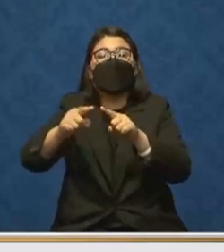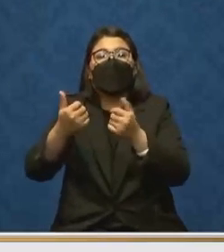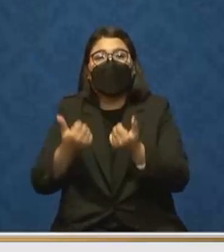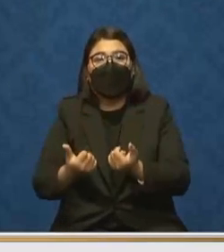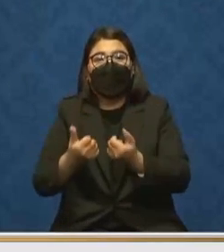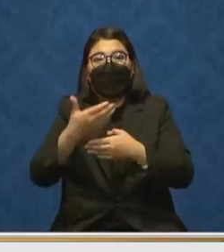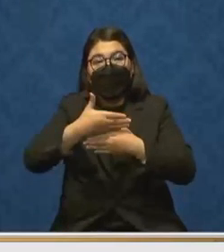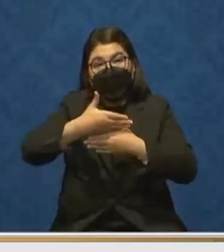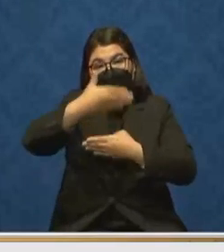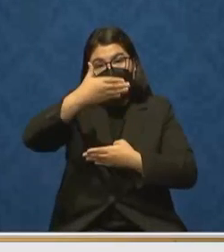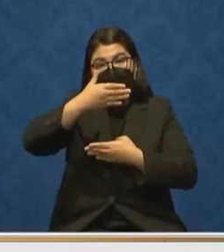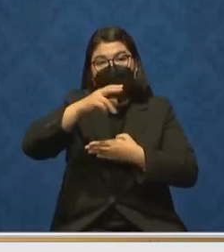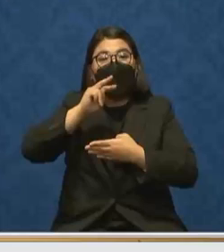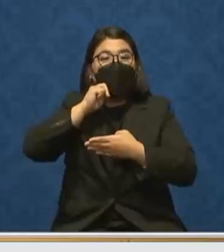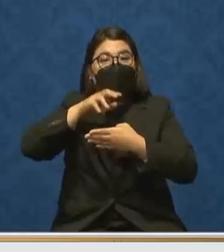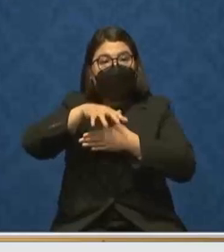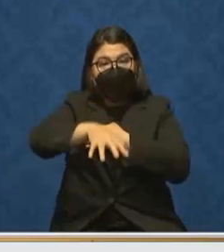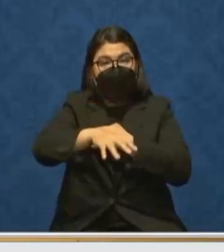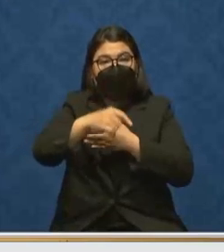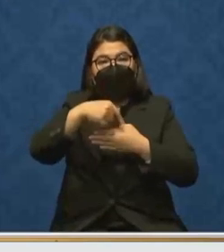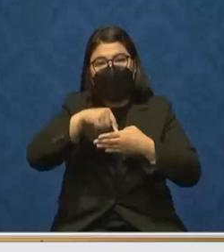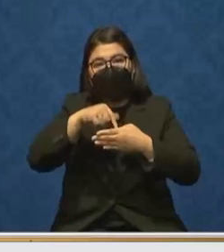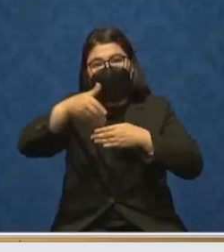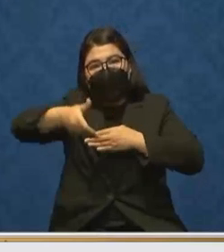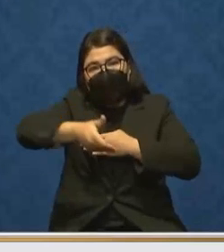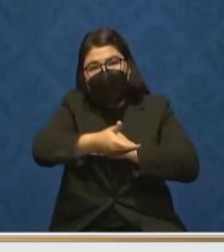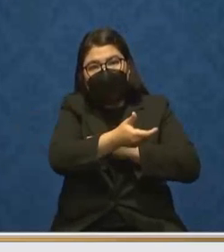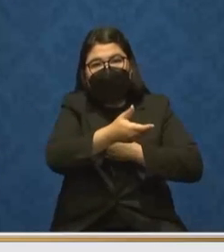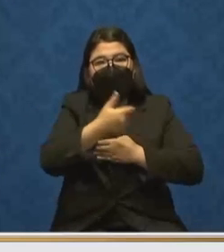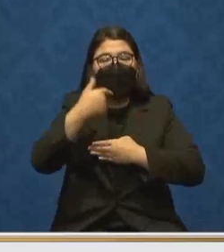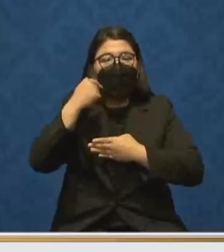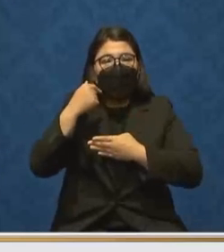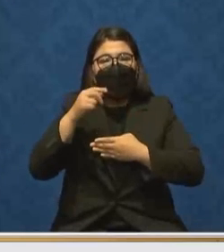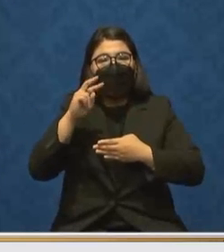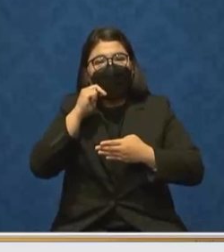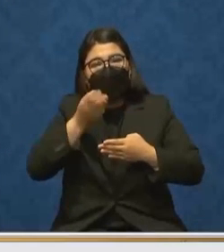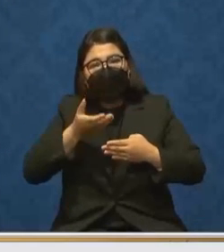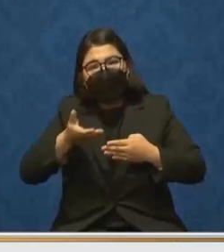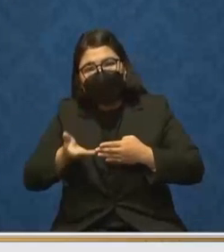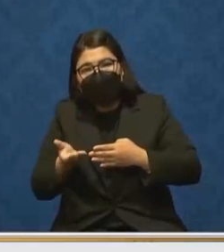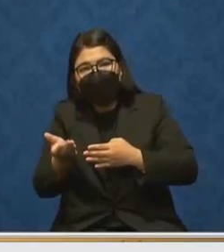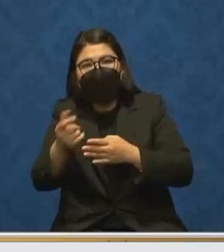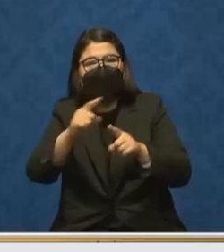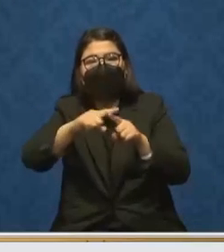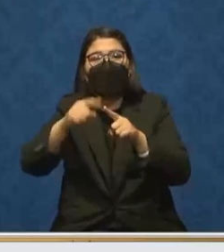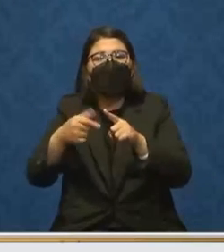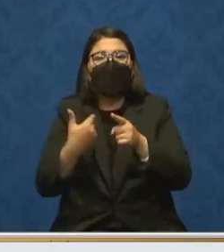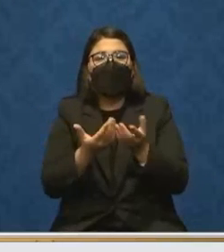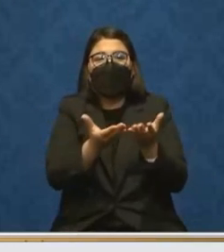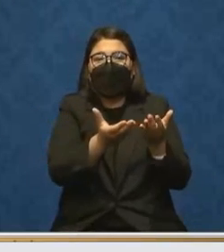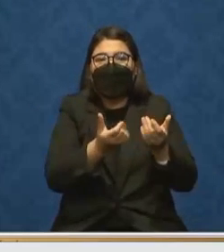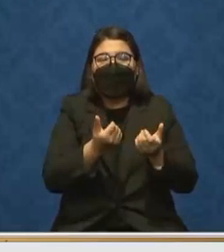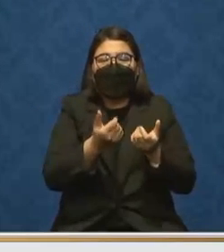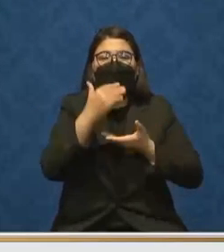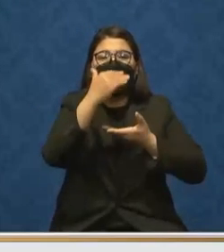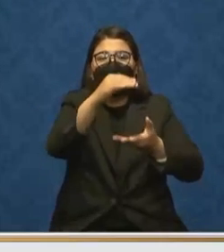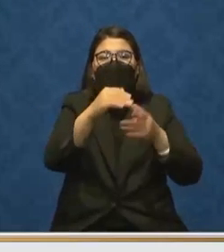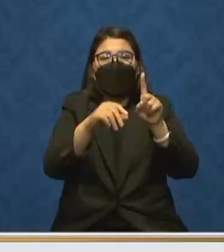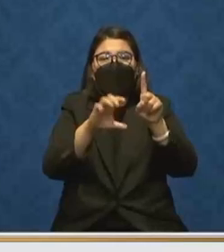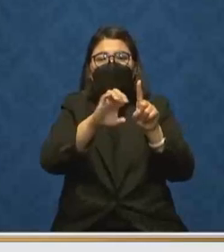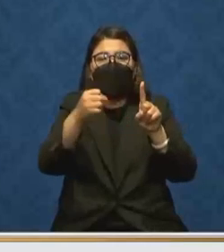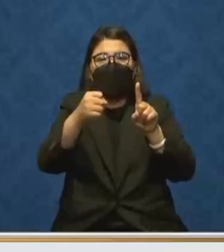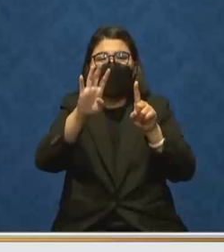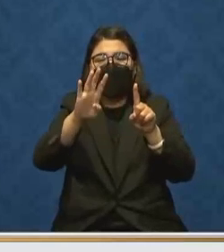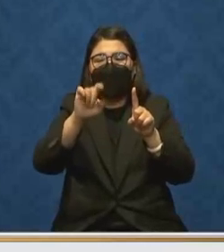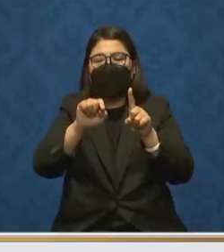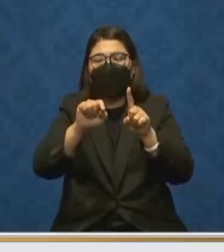ป้องกันตลิ่งขุดลอกและบำรุงรักษาร่องน้ำชายฝั่งเพื่อรองรับปริมาณการขนส่งสินค้า114ล้านตันท